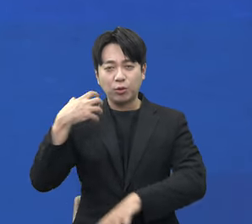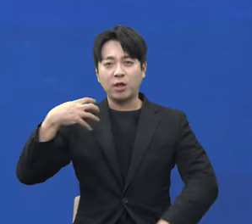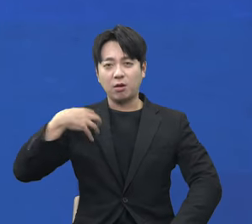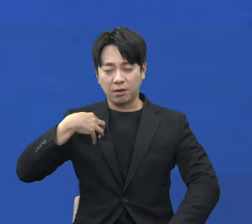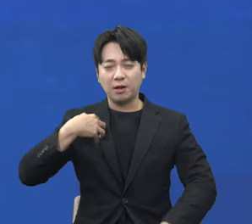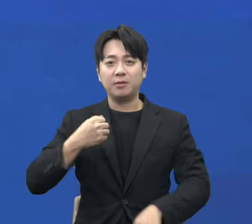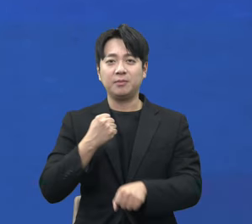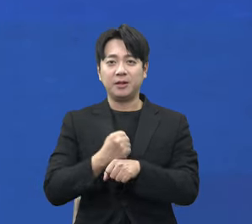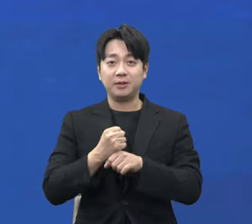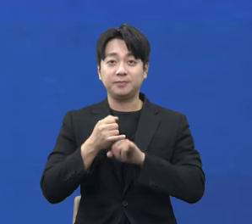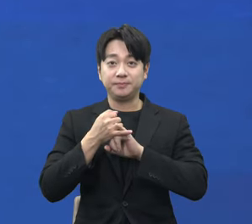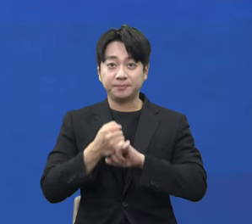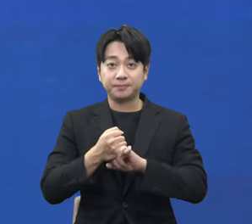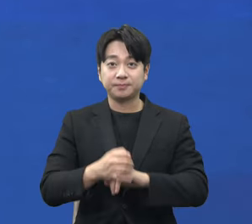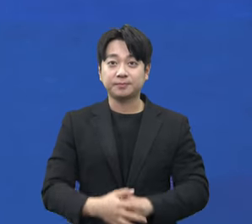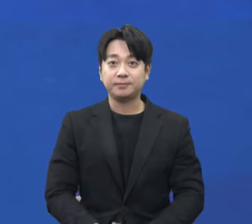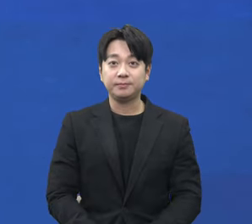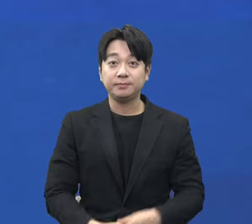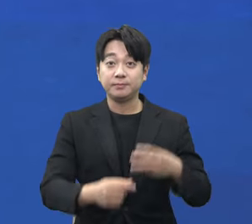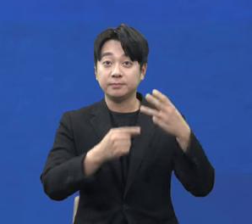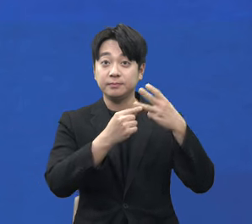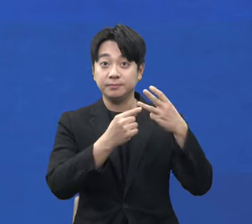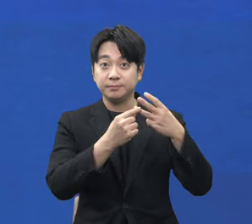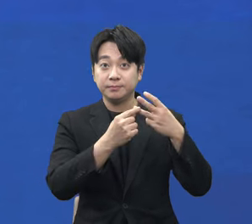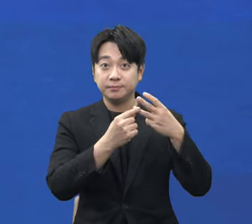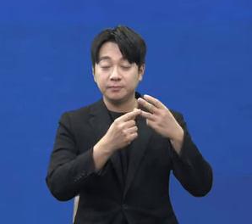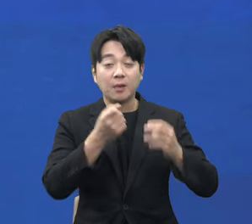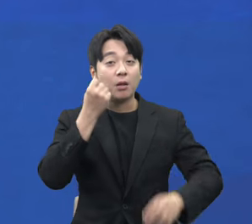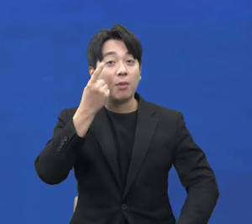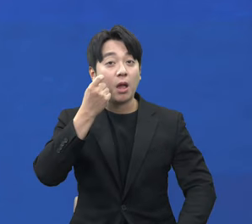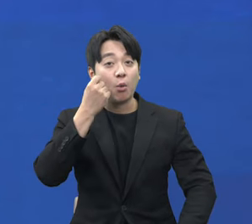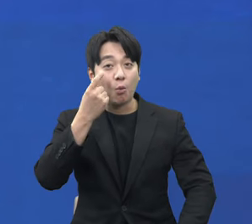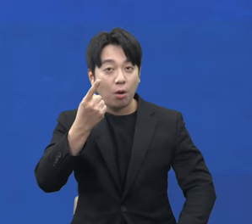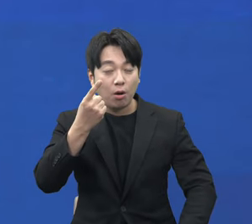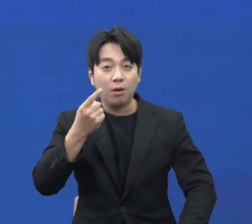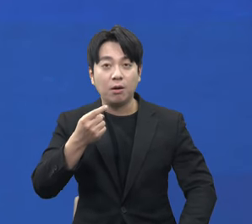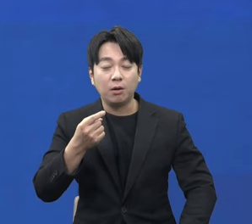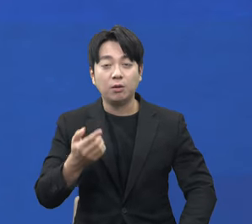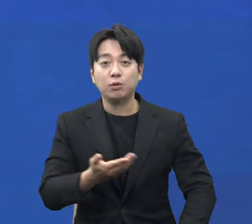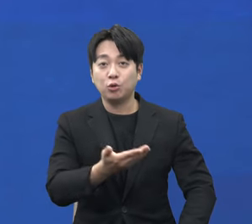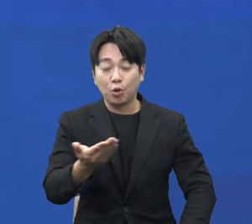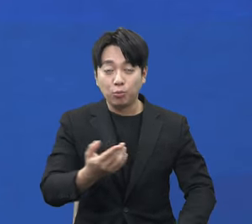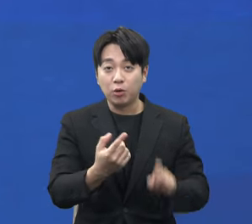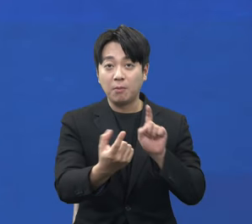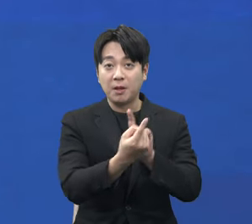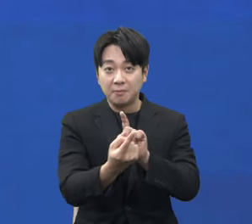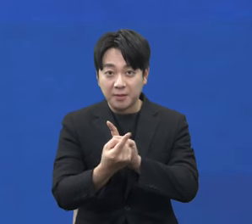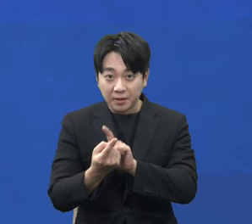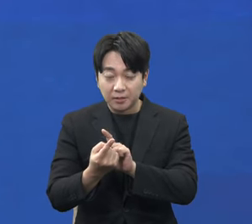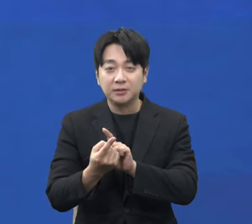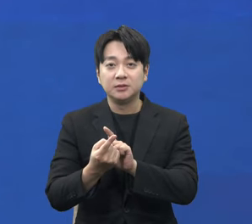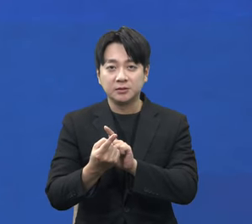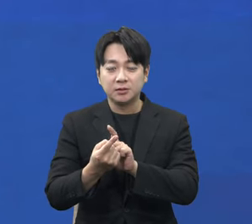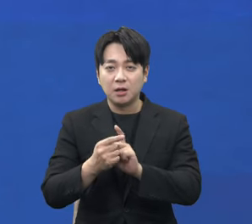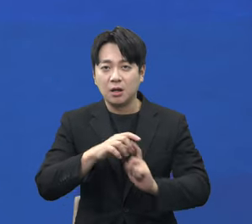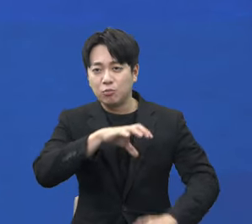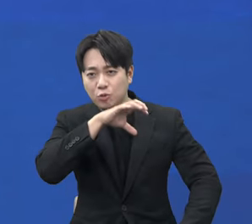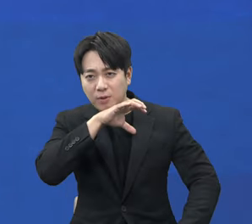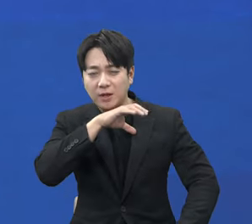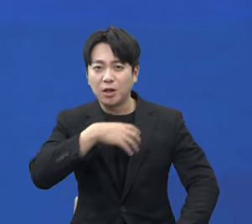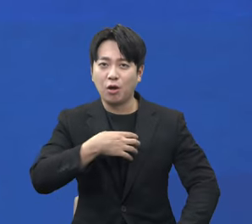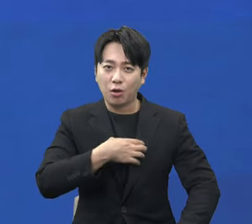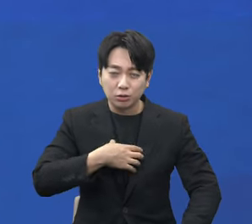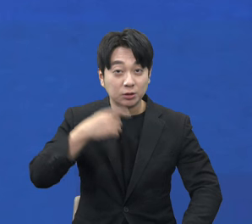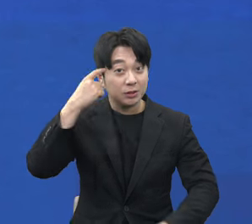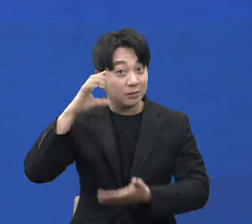되겠습니다. 셋째, 매월 찾아가는 현장 민원실을 열겠습니다. 그리고